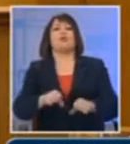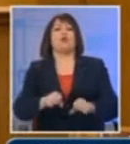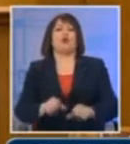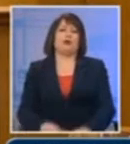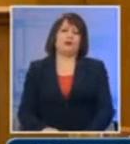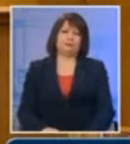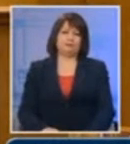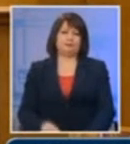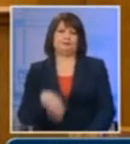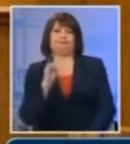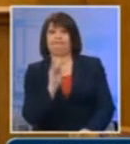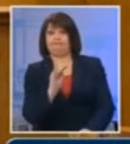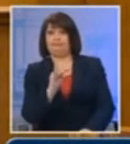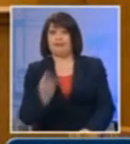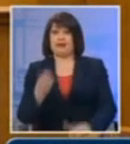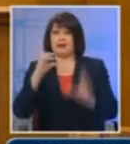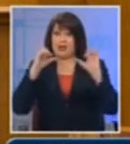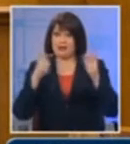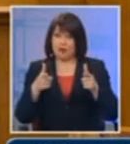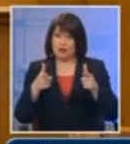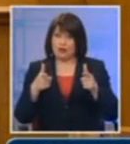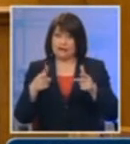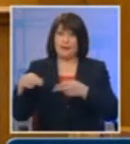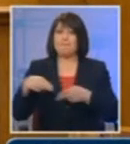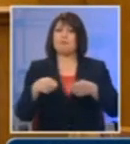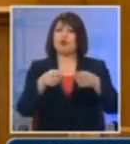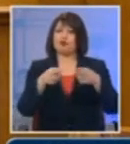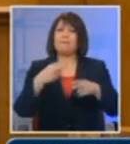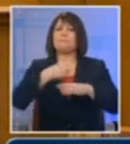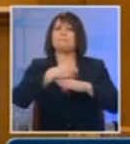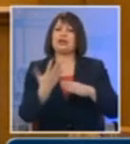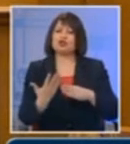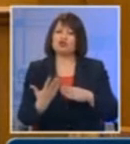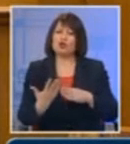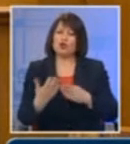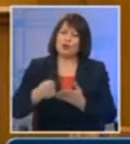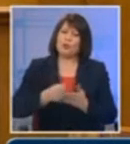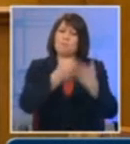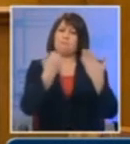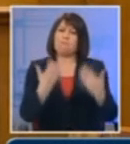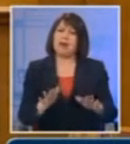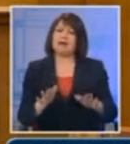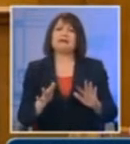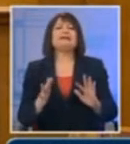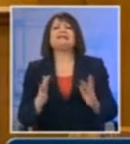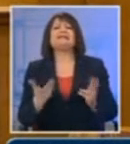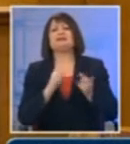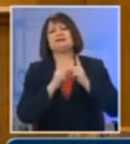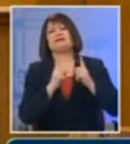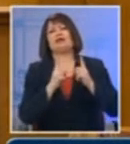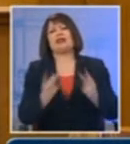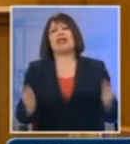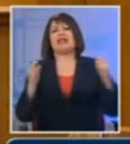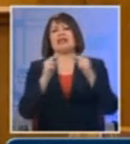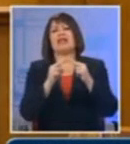Κυρίες και κύριοι, η Νέα Δημοκρατία, το Ποτάμι, το Πασόκ στήριξαν, στηρίζουν τη Συμφωνία Γέφυρα